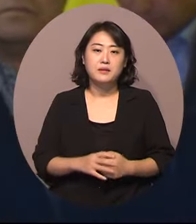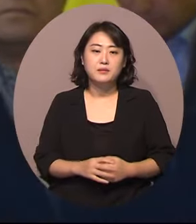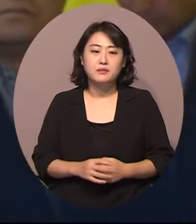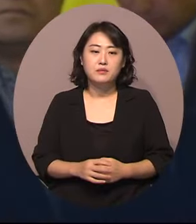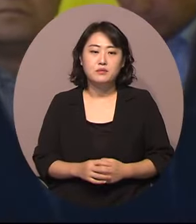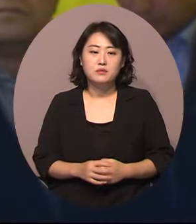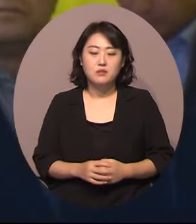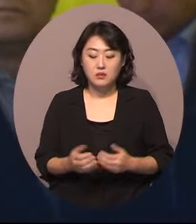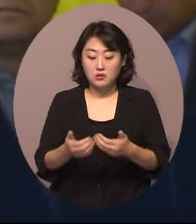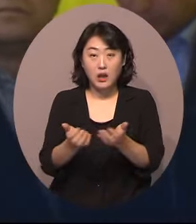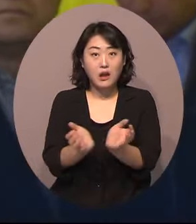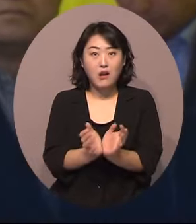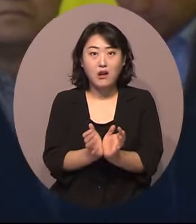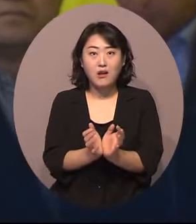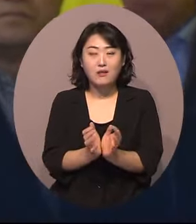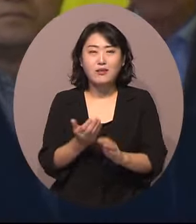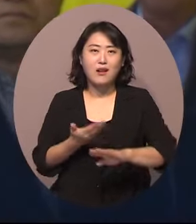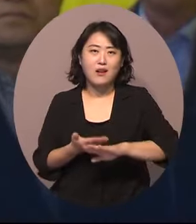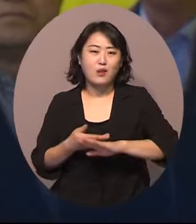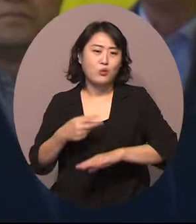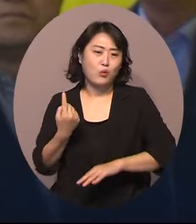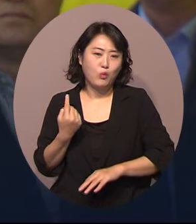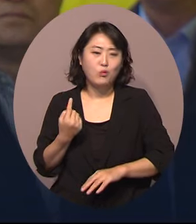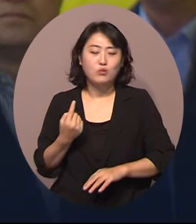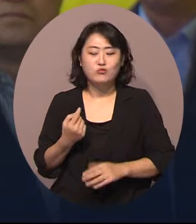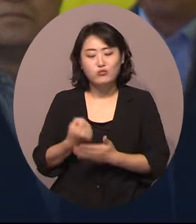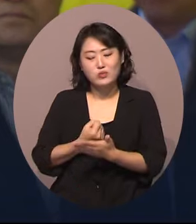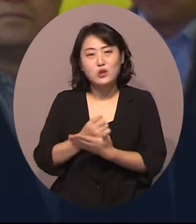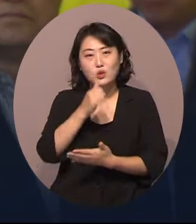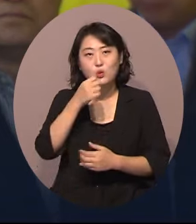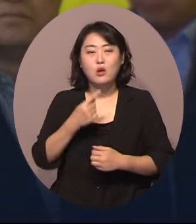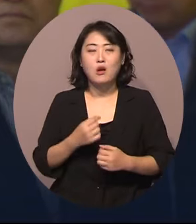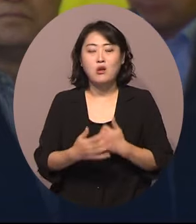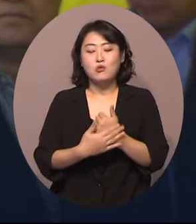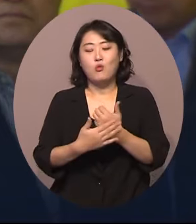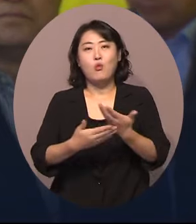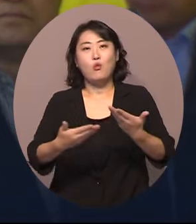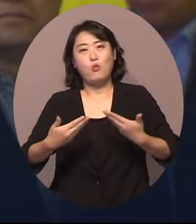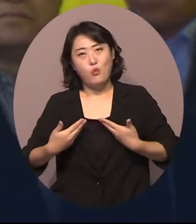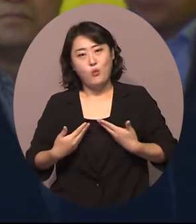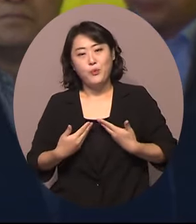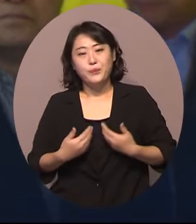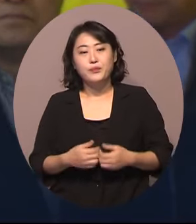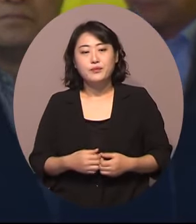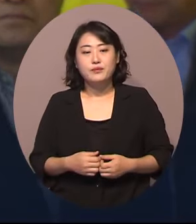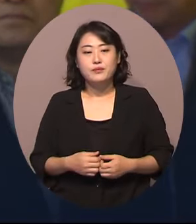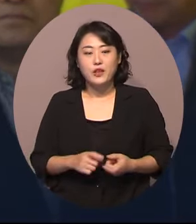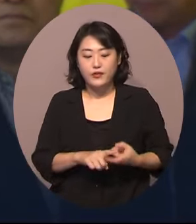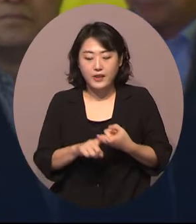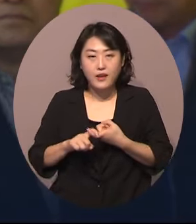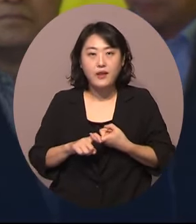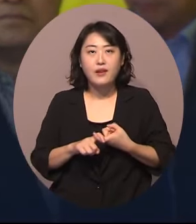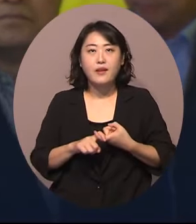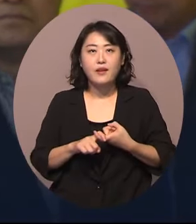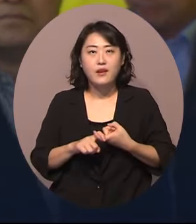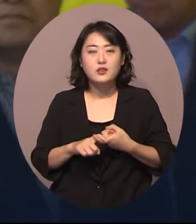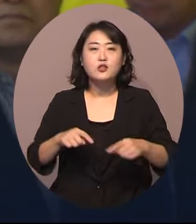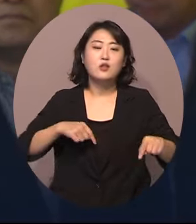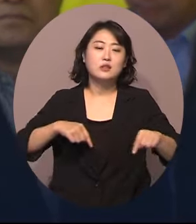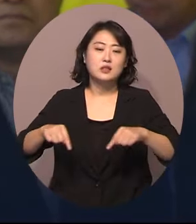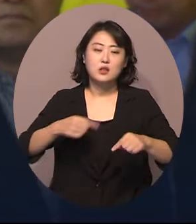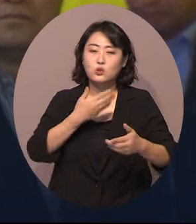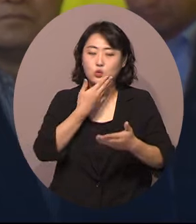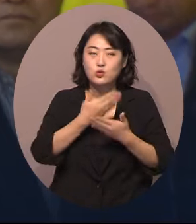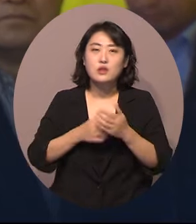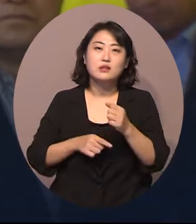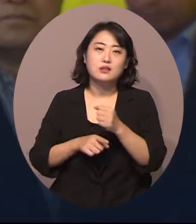다르더라도 또 서운한 게 좀 있더라도 이렇게 압도적인 지지를 보내주셨습니다. 그 연대, 연합, 정치의